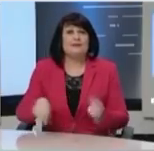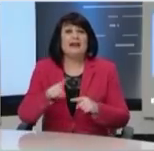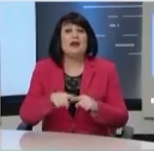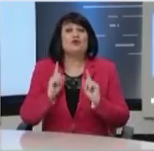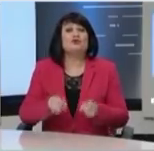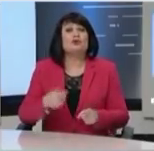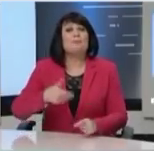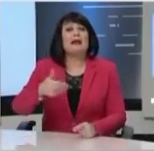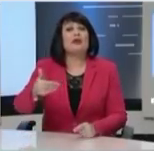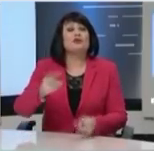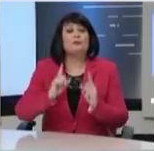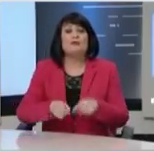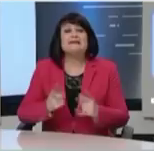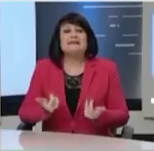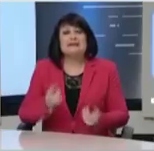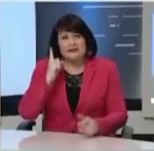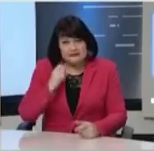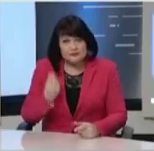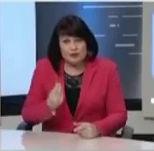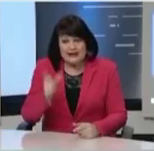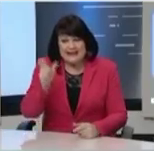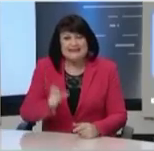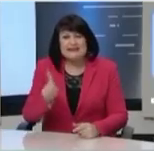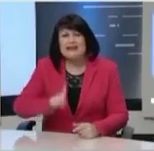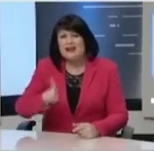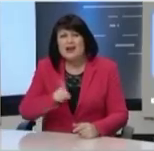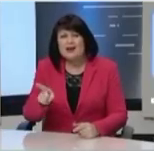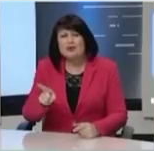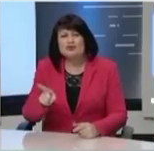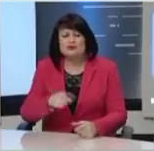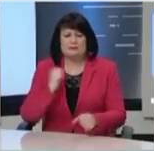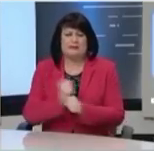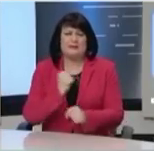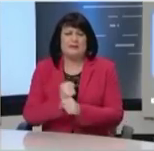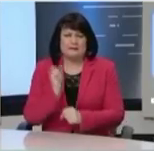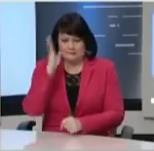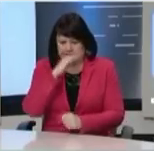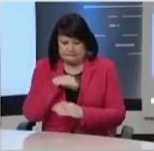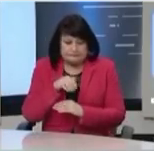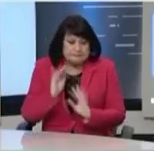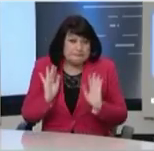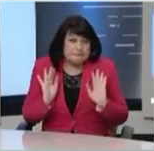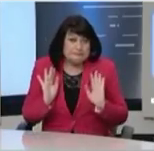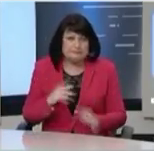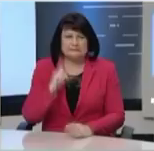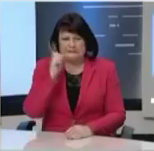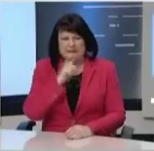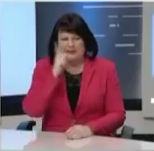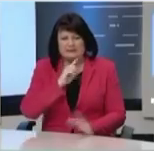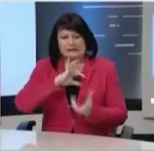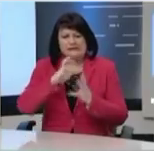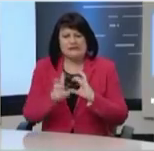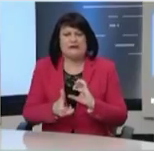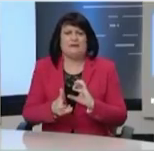για το μέλλον του, τι κάνετε, επιμένετε να στρουθοκαμιλίζετε, επιμένετε στο ψέμα και στη